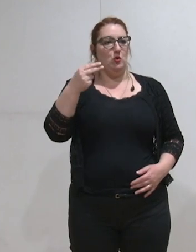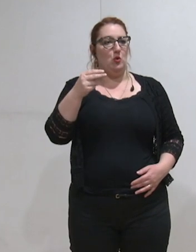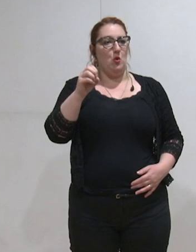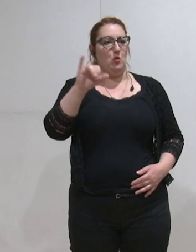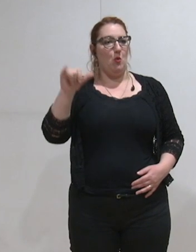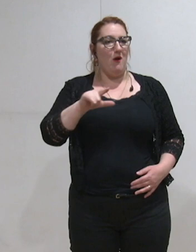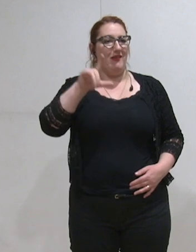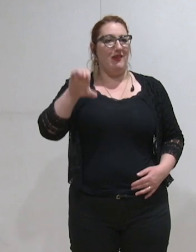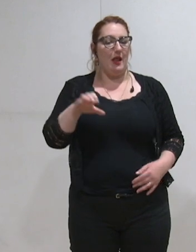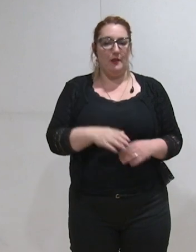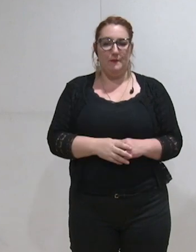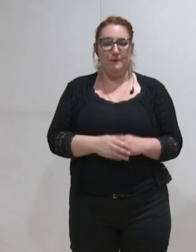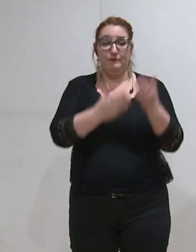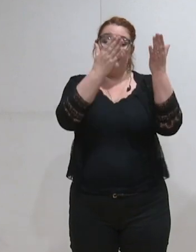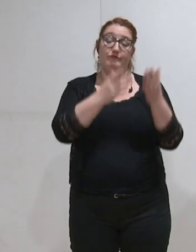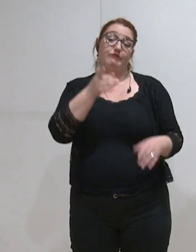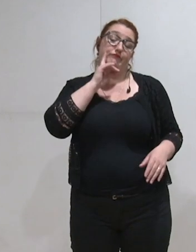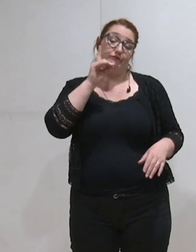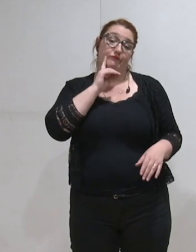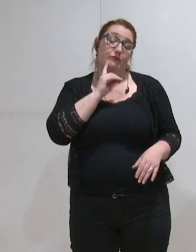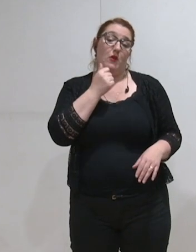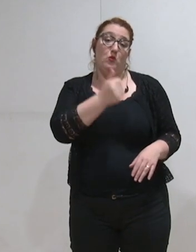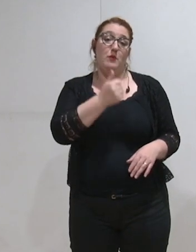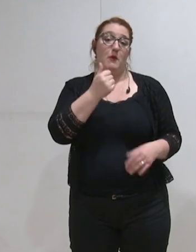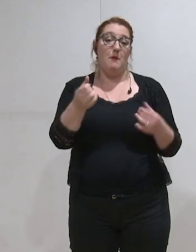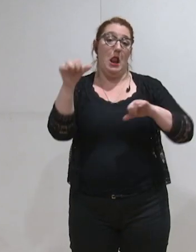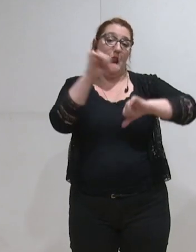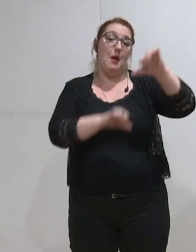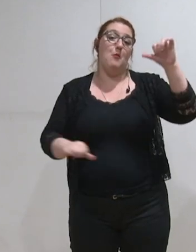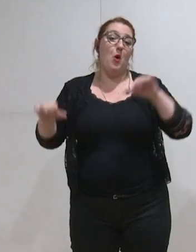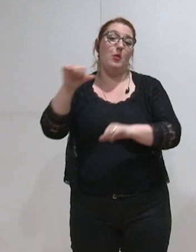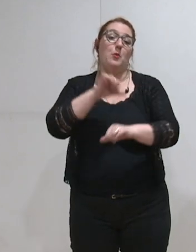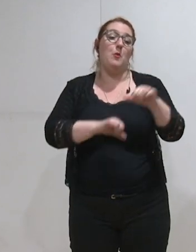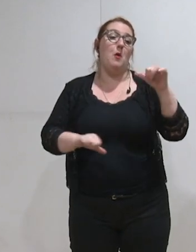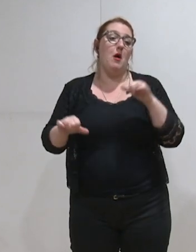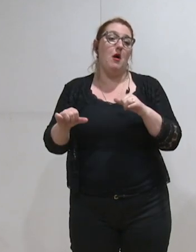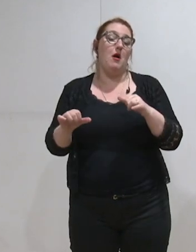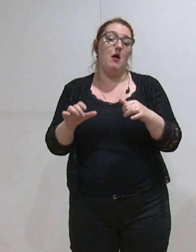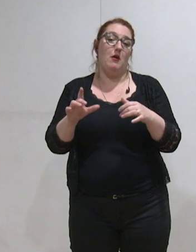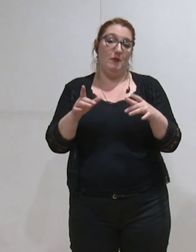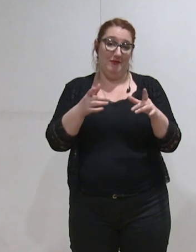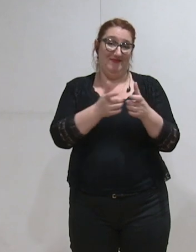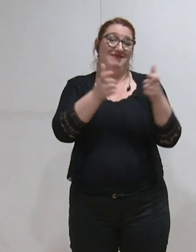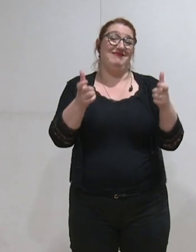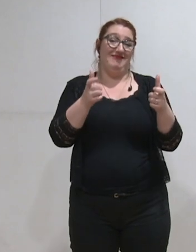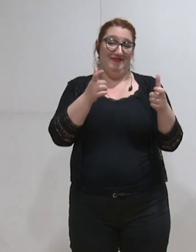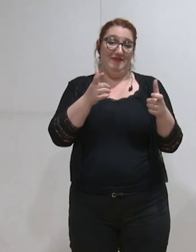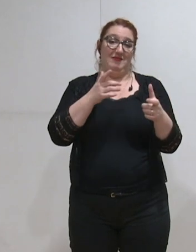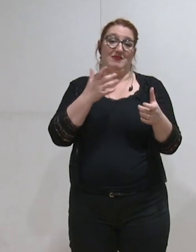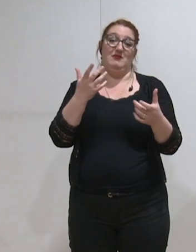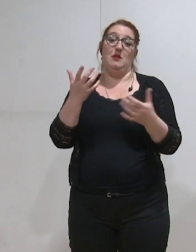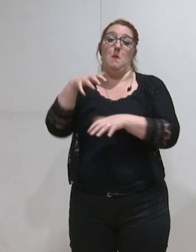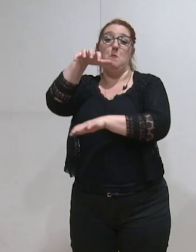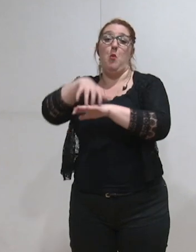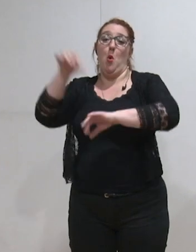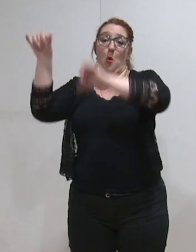Denoyel qui fait donc partie d'un laboratoire qui est impliqué dans ces pôles de